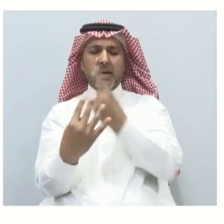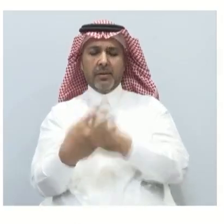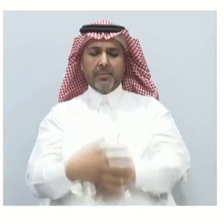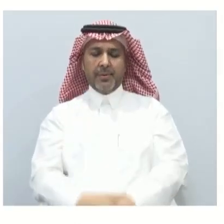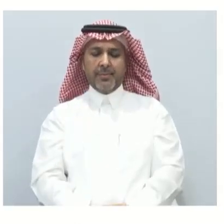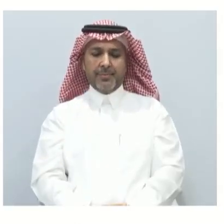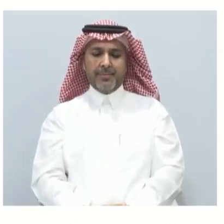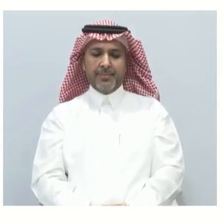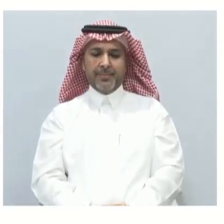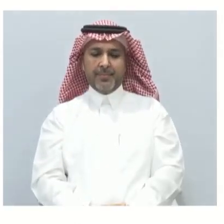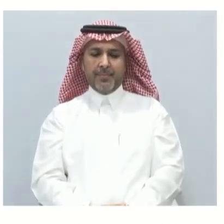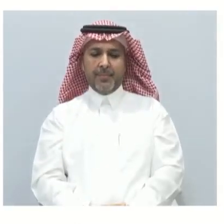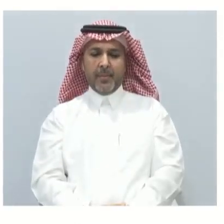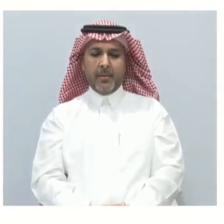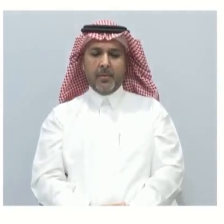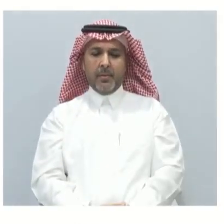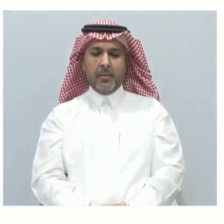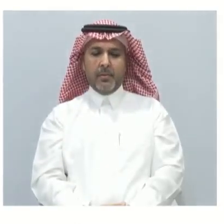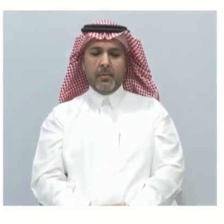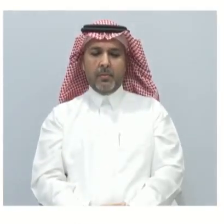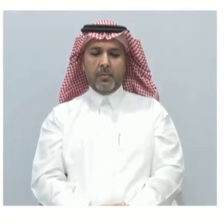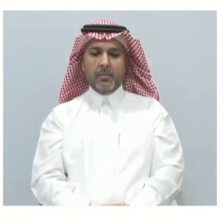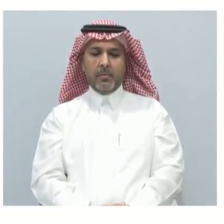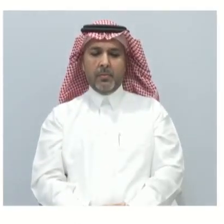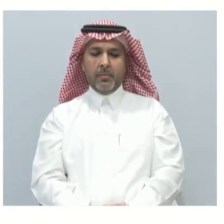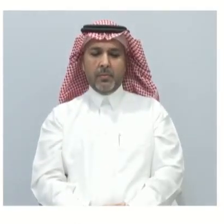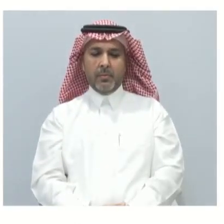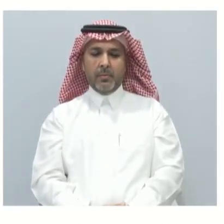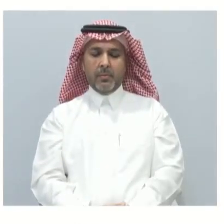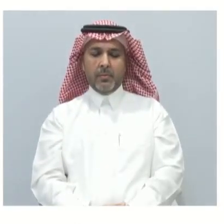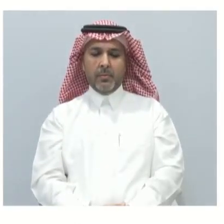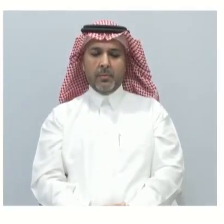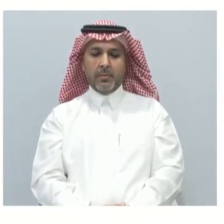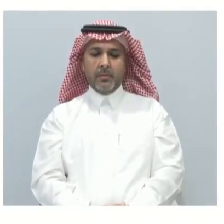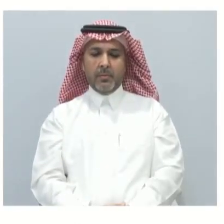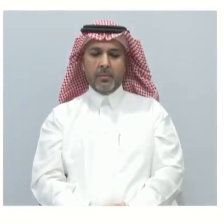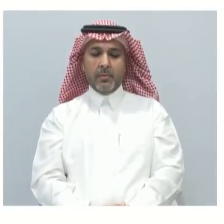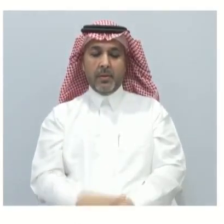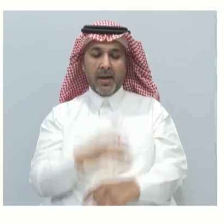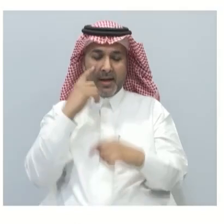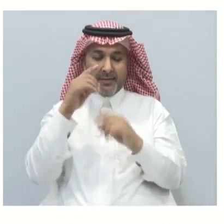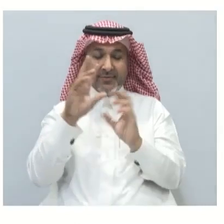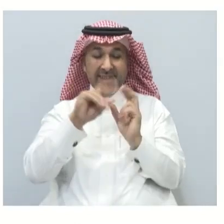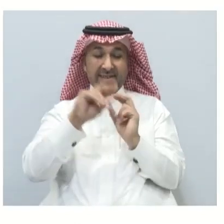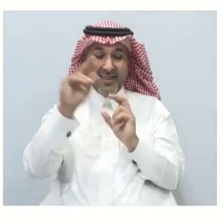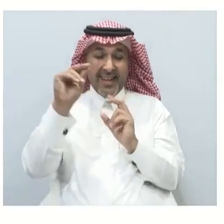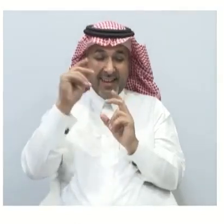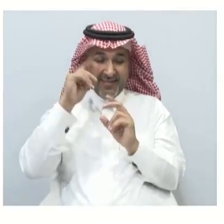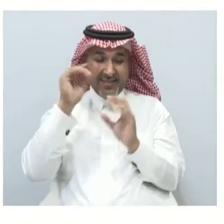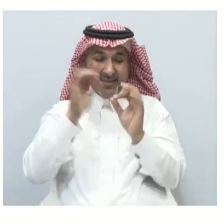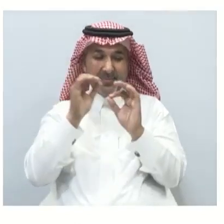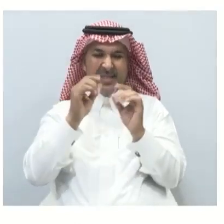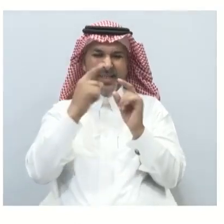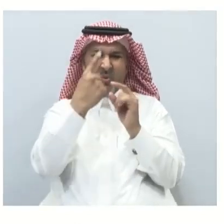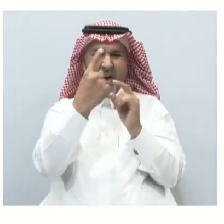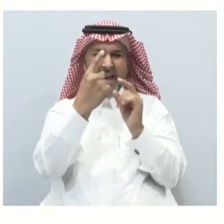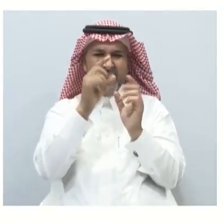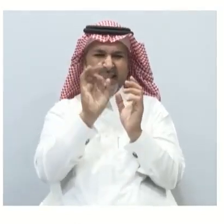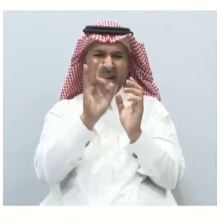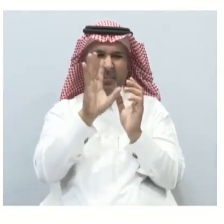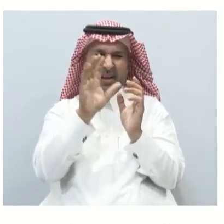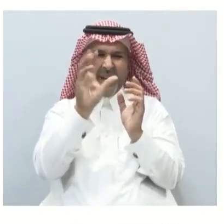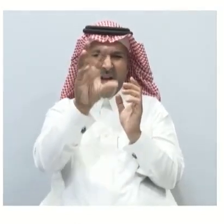اني راح اخذ واحده بترك واحده واخذ واحده من قوه الاثنين اترك واحده واخذ واحده اترك واحده